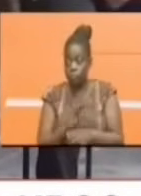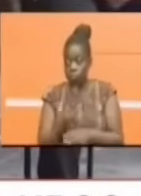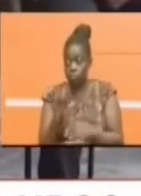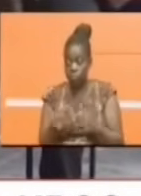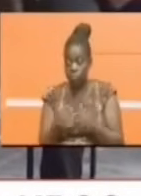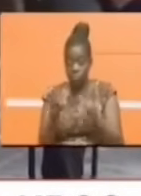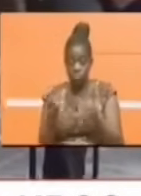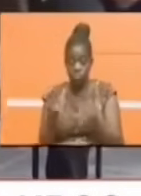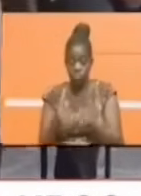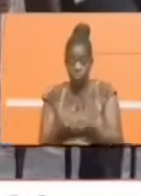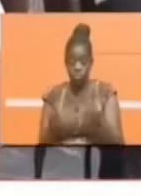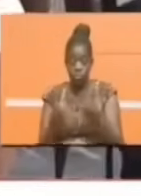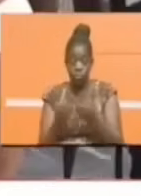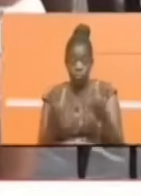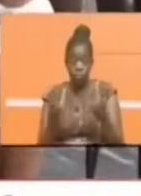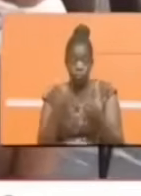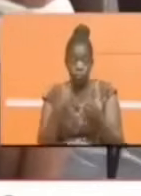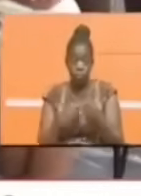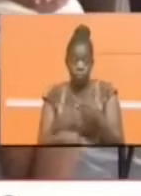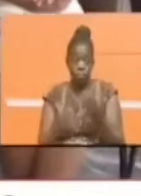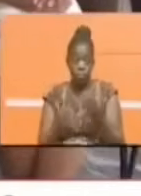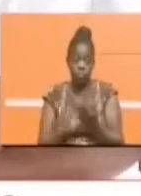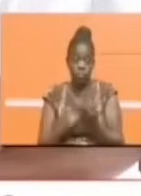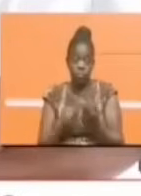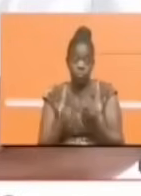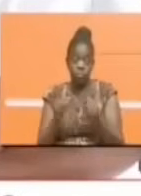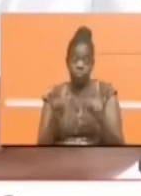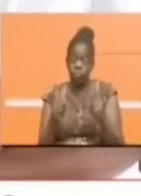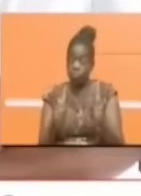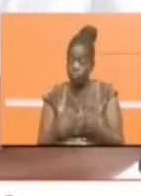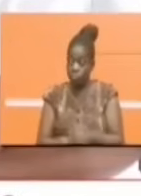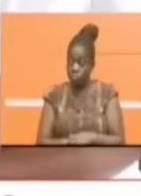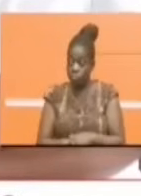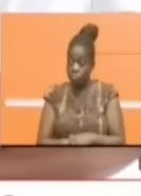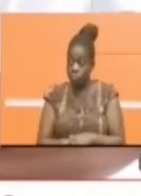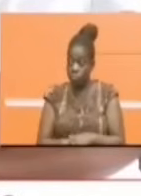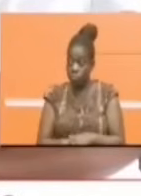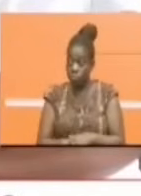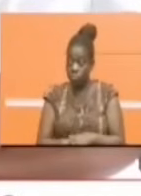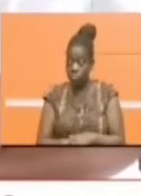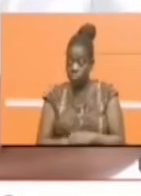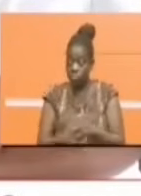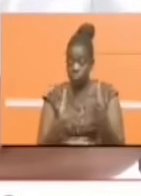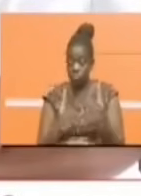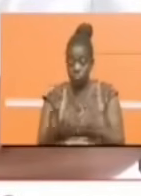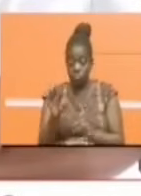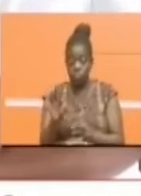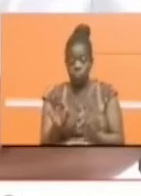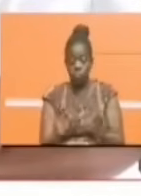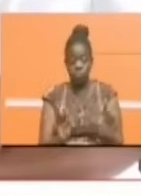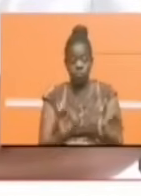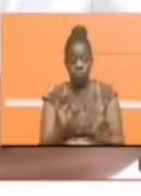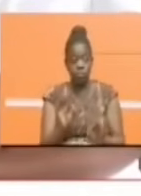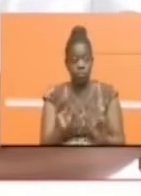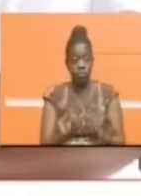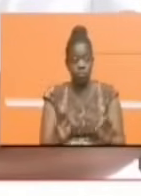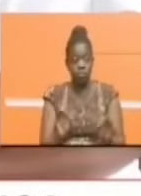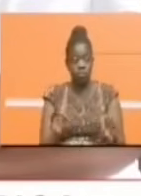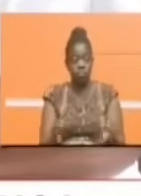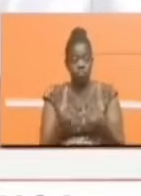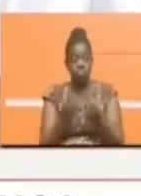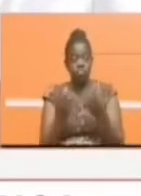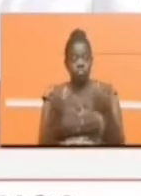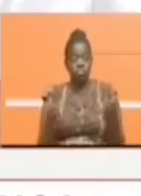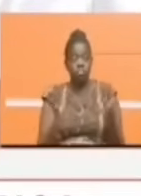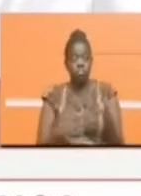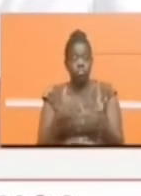aka parliament banje bamtegezeza ndibana bakubalibwa. I have just carried in some small census on a number